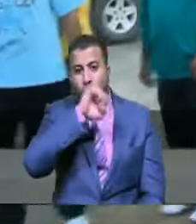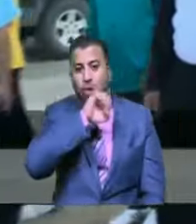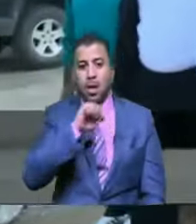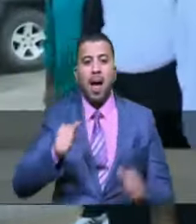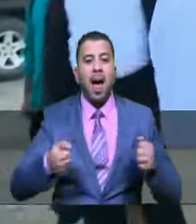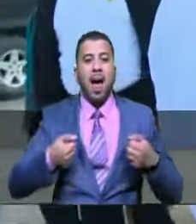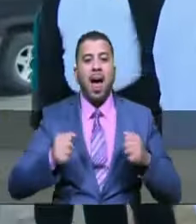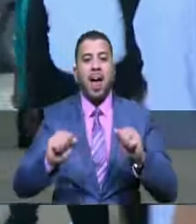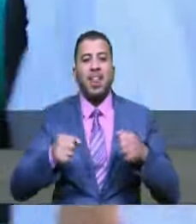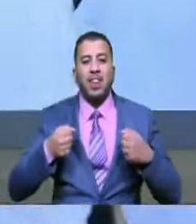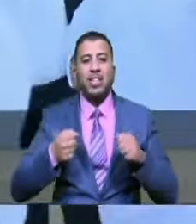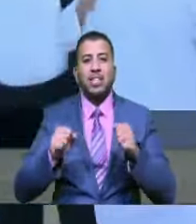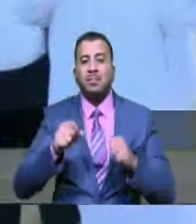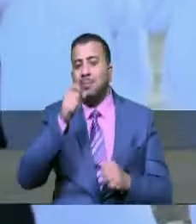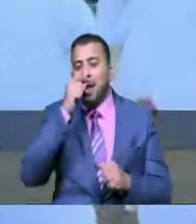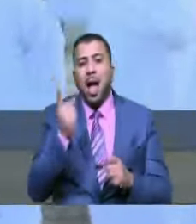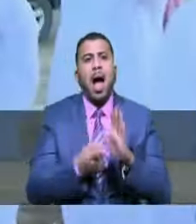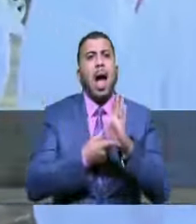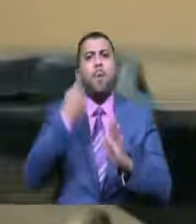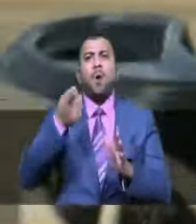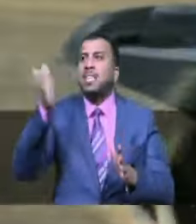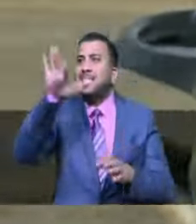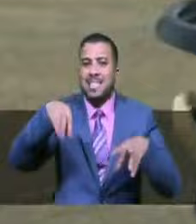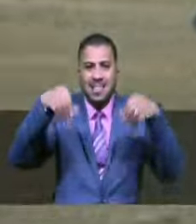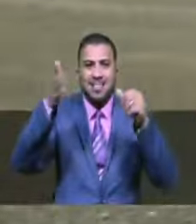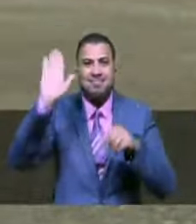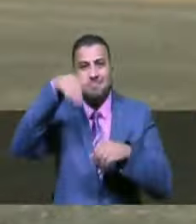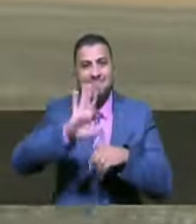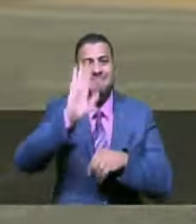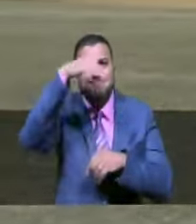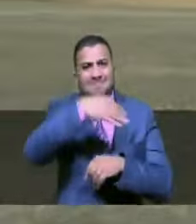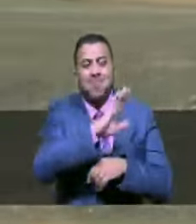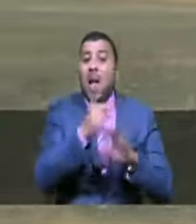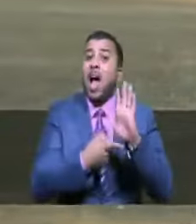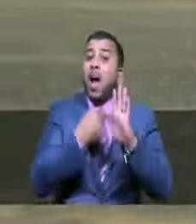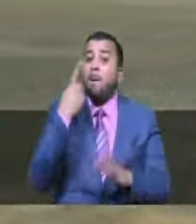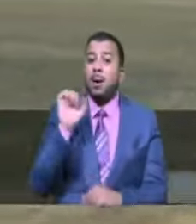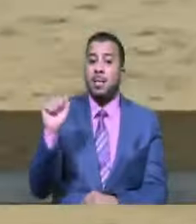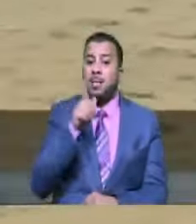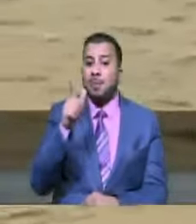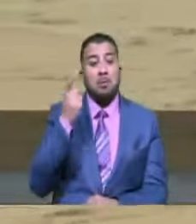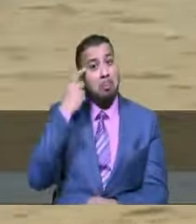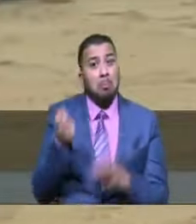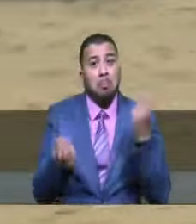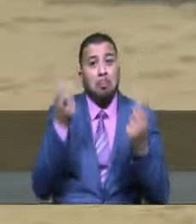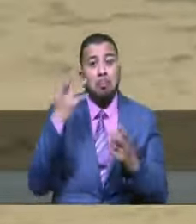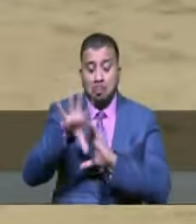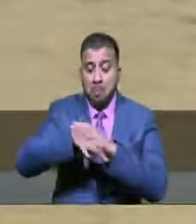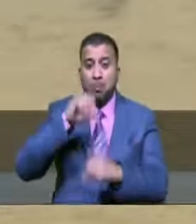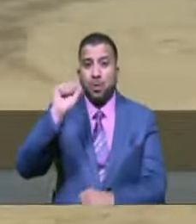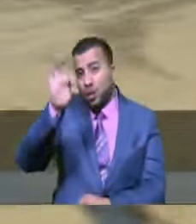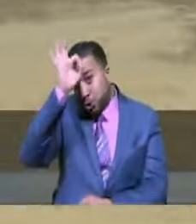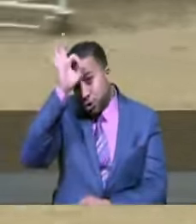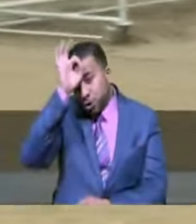الشرطه الصحراويه الاول من نوعه في الاماره والذي تم تنفيذه في اطار مبادرات ومشاريع القياده العامه